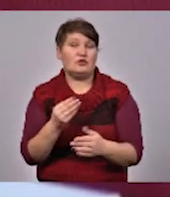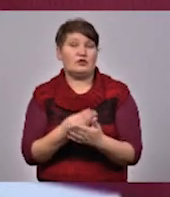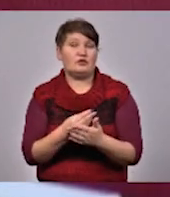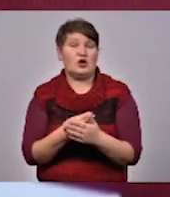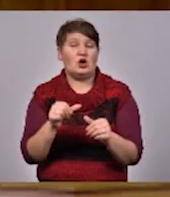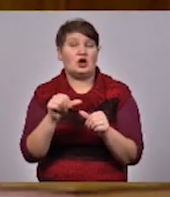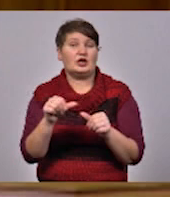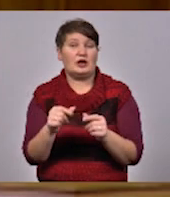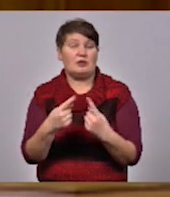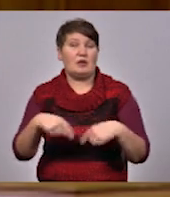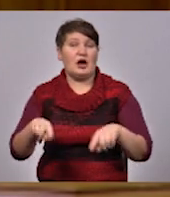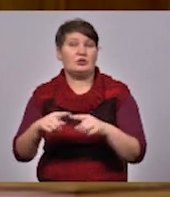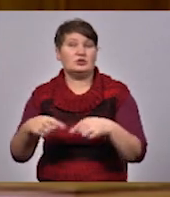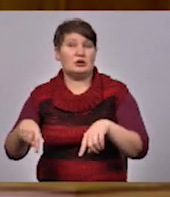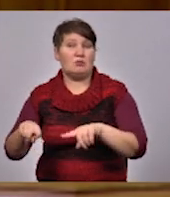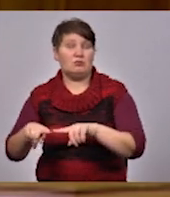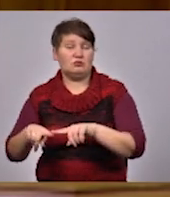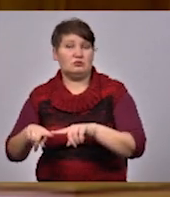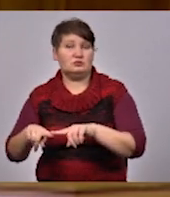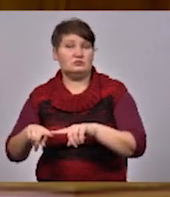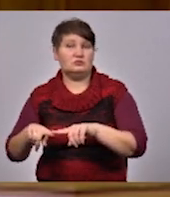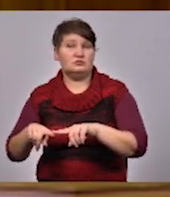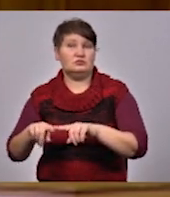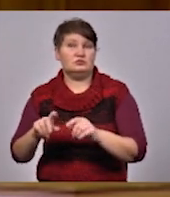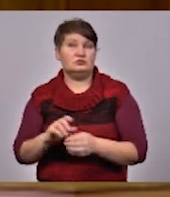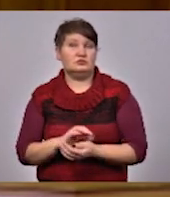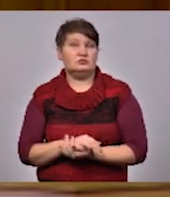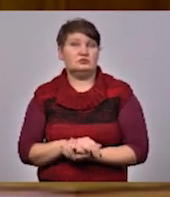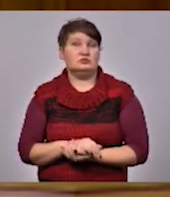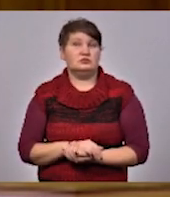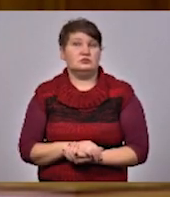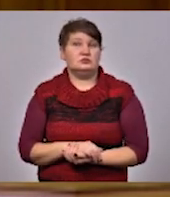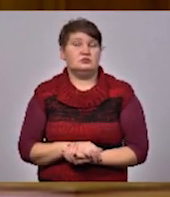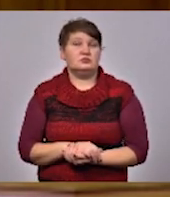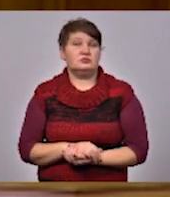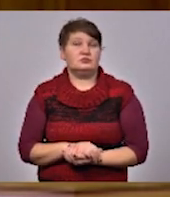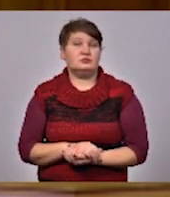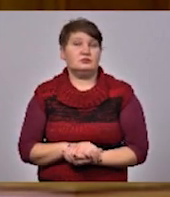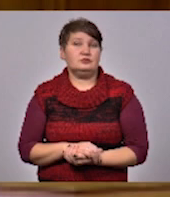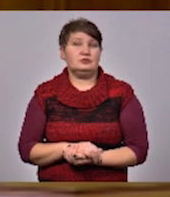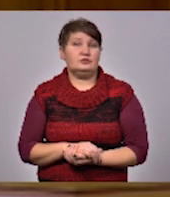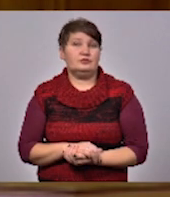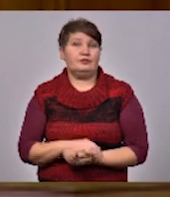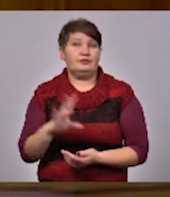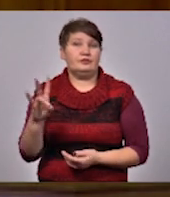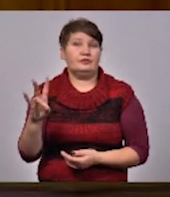окремих галузей. Освіта, медицина, соціальні програми – все збільшення в цьому бюджеті на